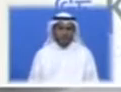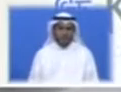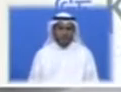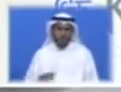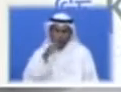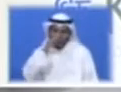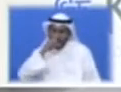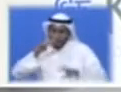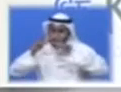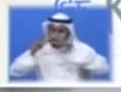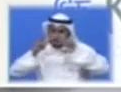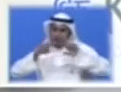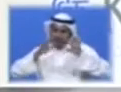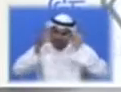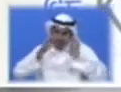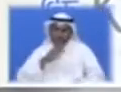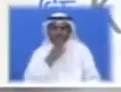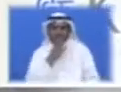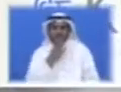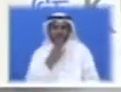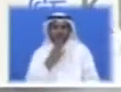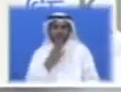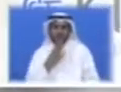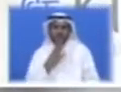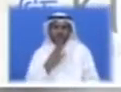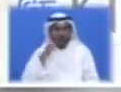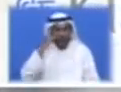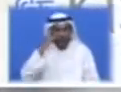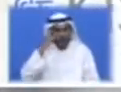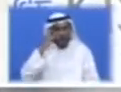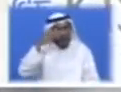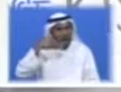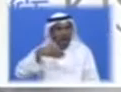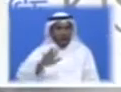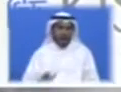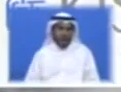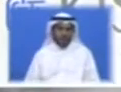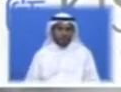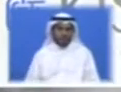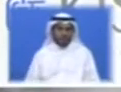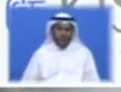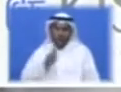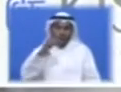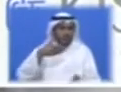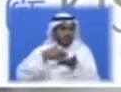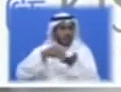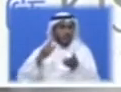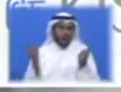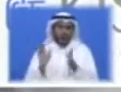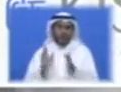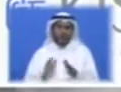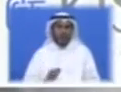بطريقه التحضير بعض المواد التي لا تذكر او